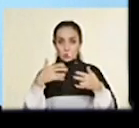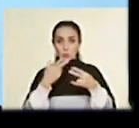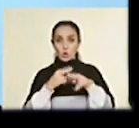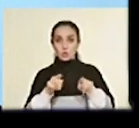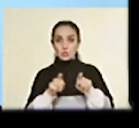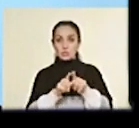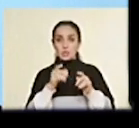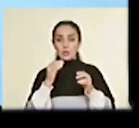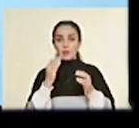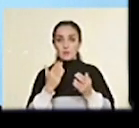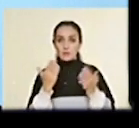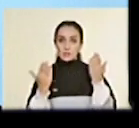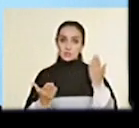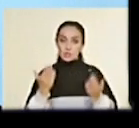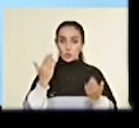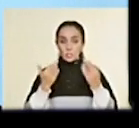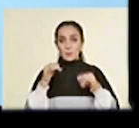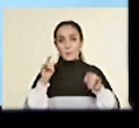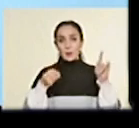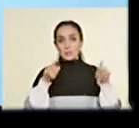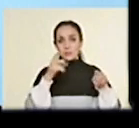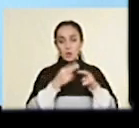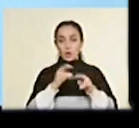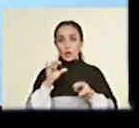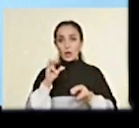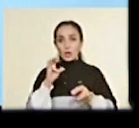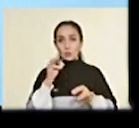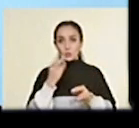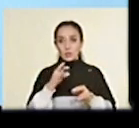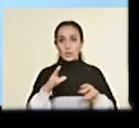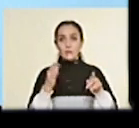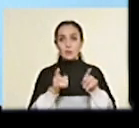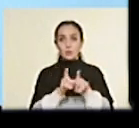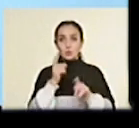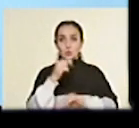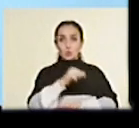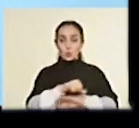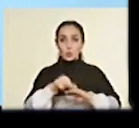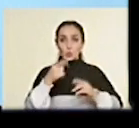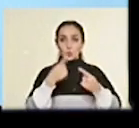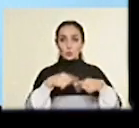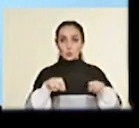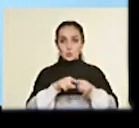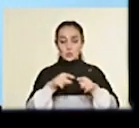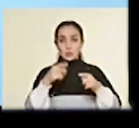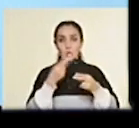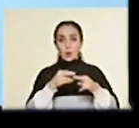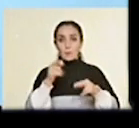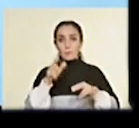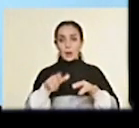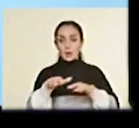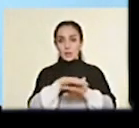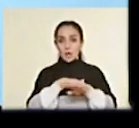evaziga yoki ba'zi bir koloniyalarda hattoki o'sha hududdagi mahalliy aholi bilan